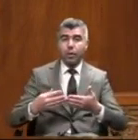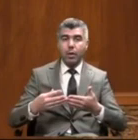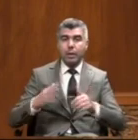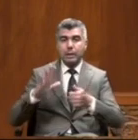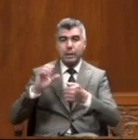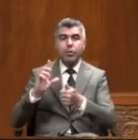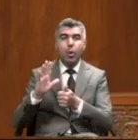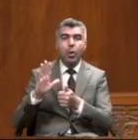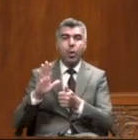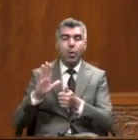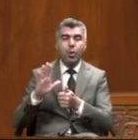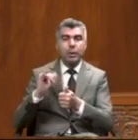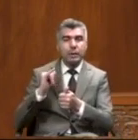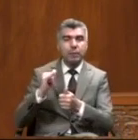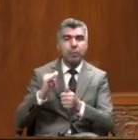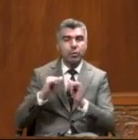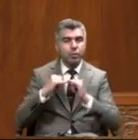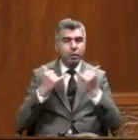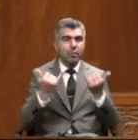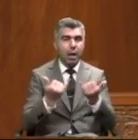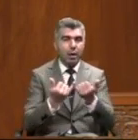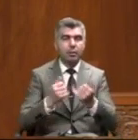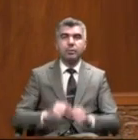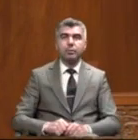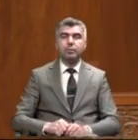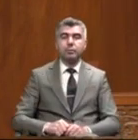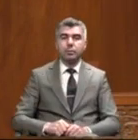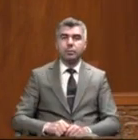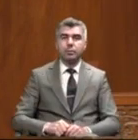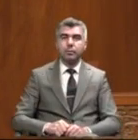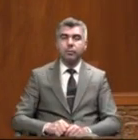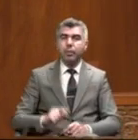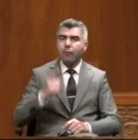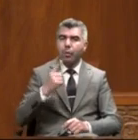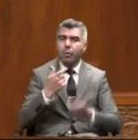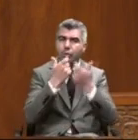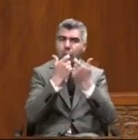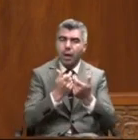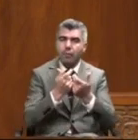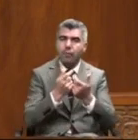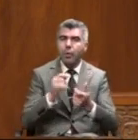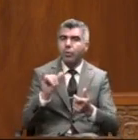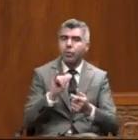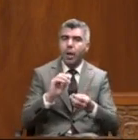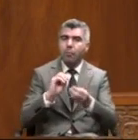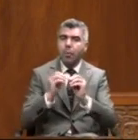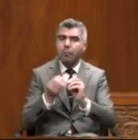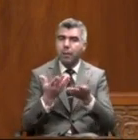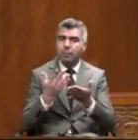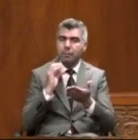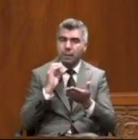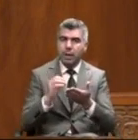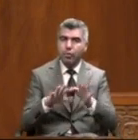سته اشهر نقف من خلاله اولا على التطورات التي تعرفها الوضعيه الاقتصاديه